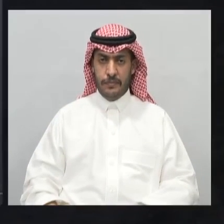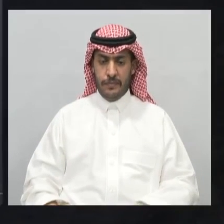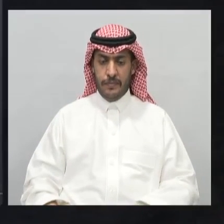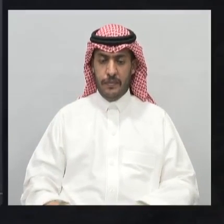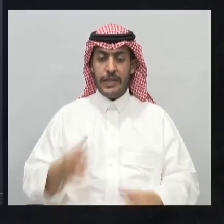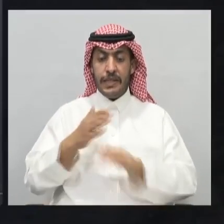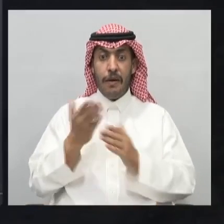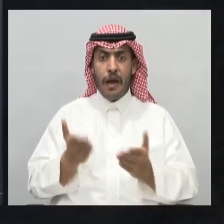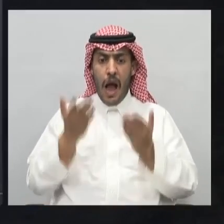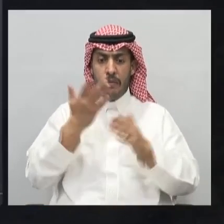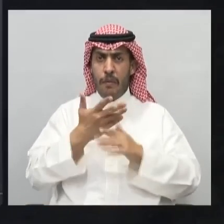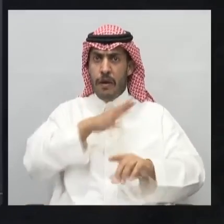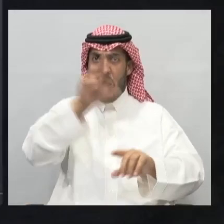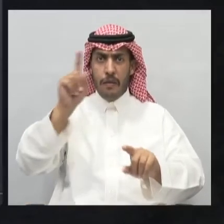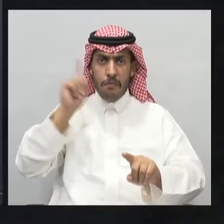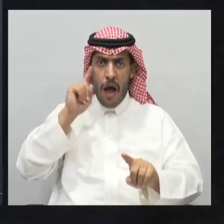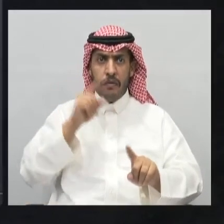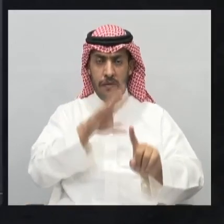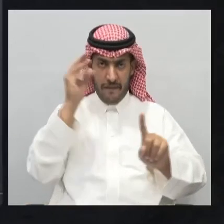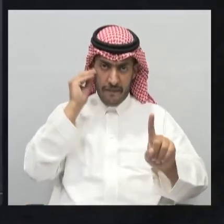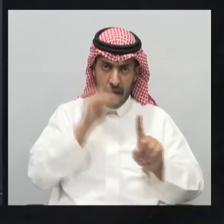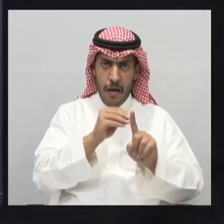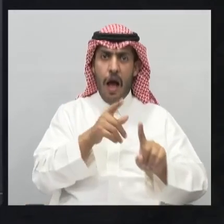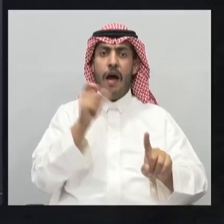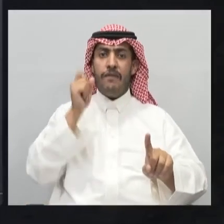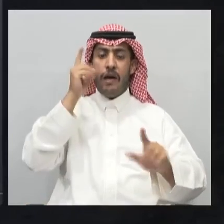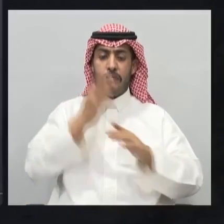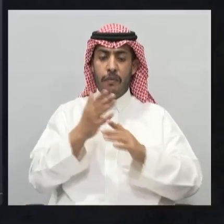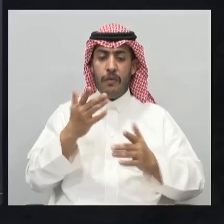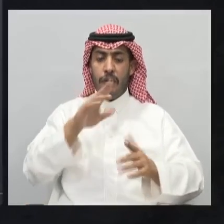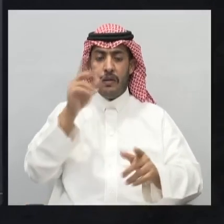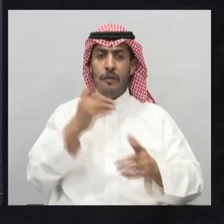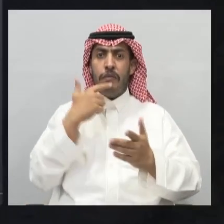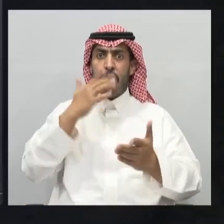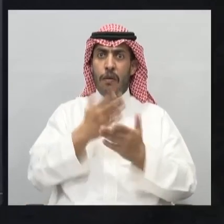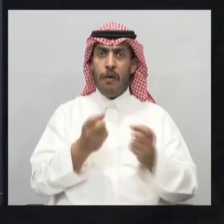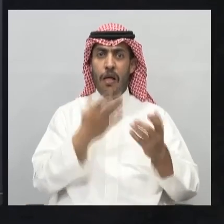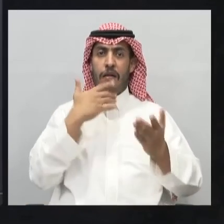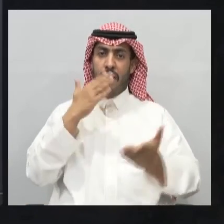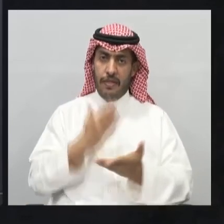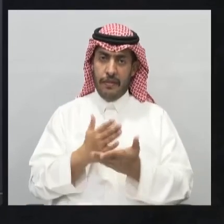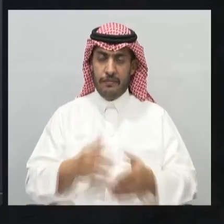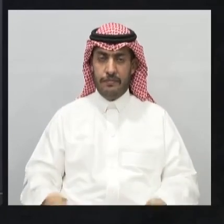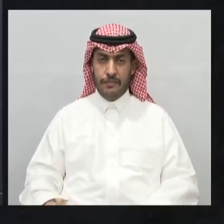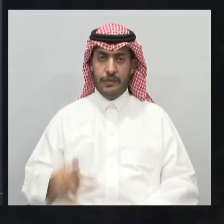قليل لاقامه الحجه على الناس وتاييد للرسل واظهار صدقهم اجابه